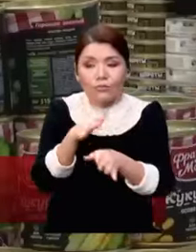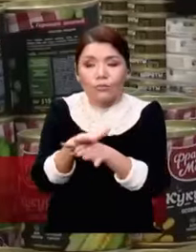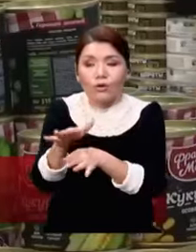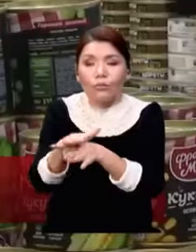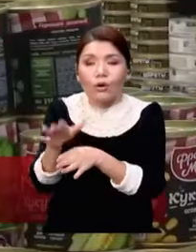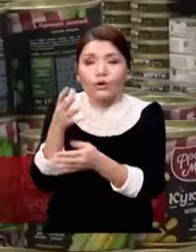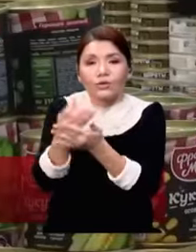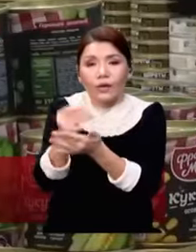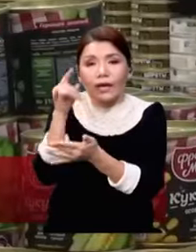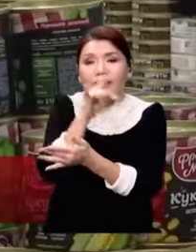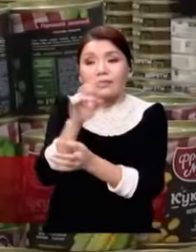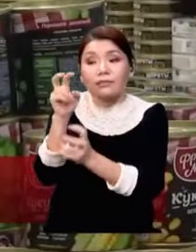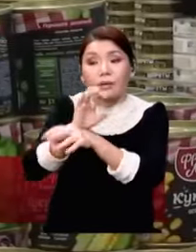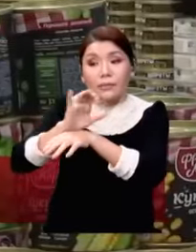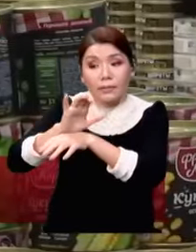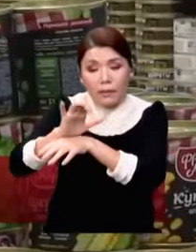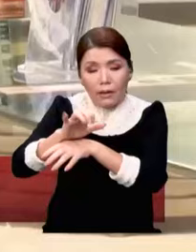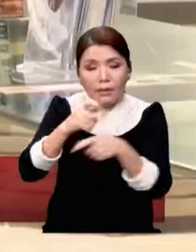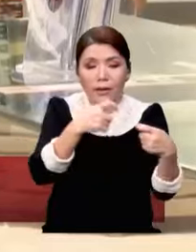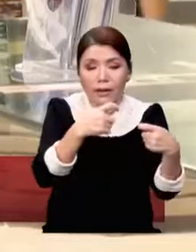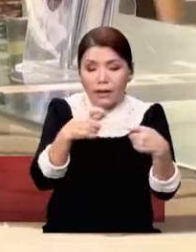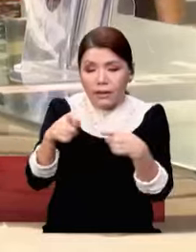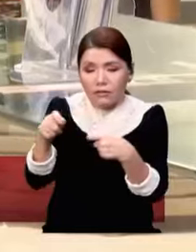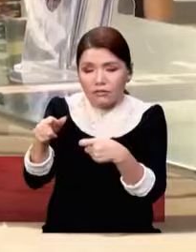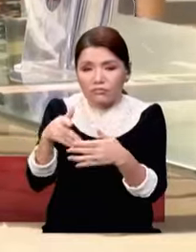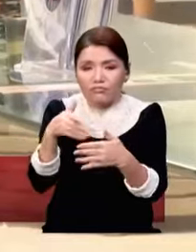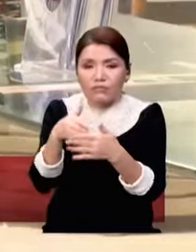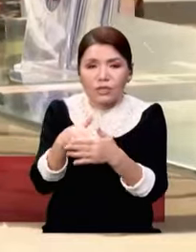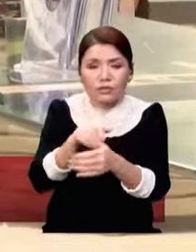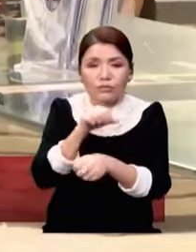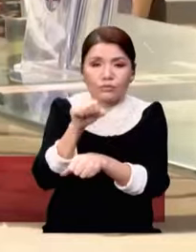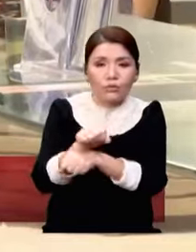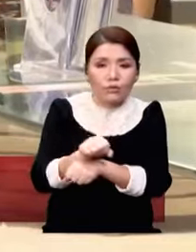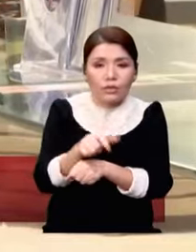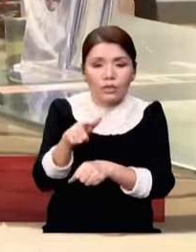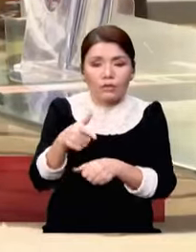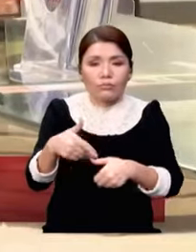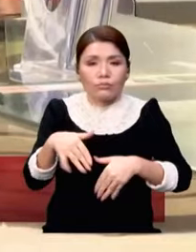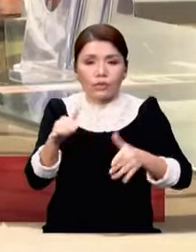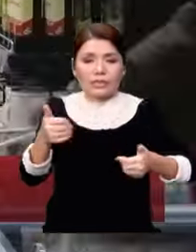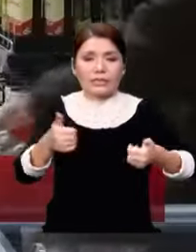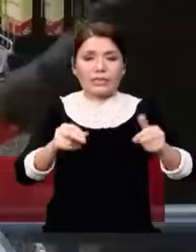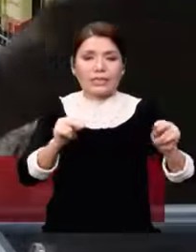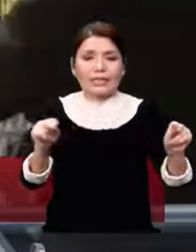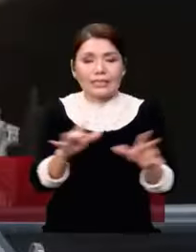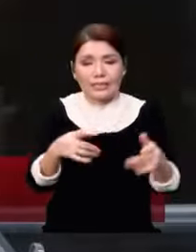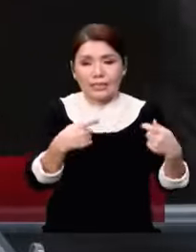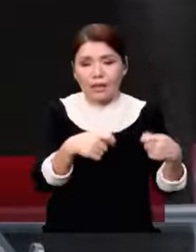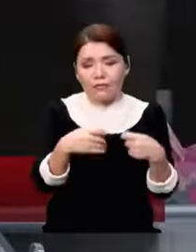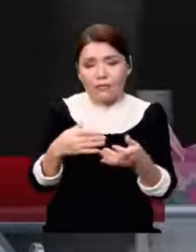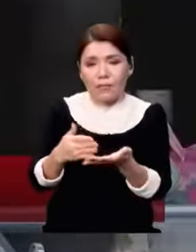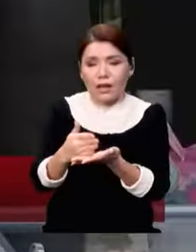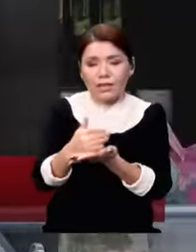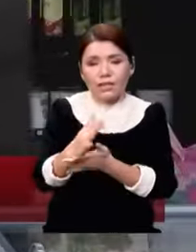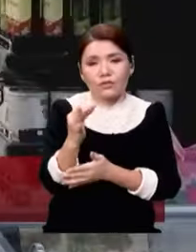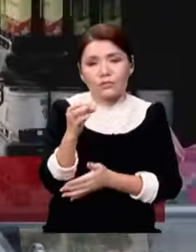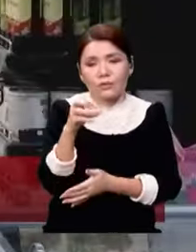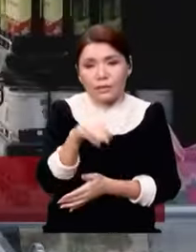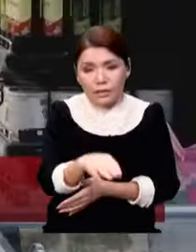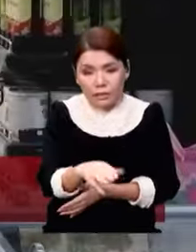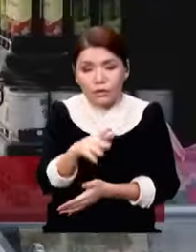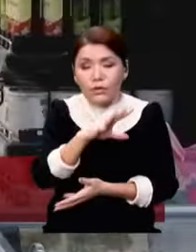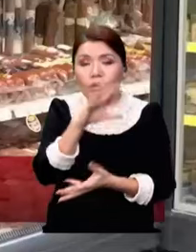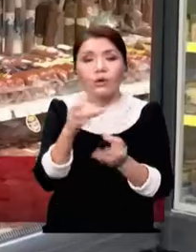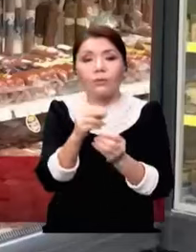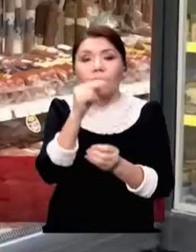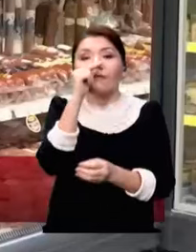реализации отечественной продукции. Она просто меркнет на прилавках, не выдерживая нечестной торговой политики супермаркета. И всему